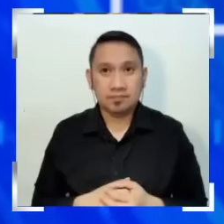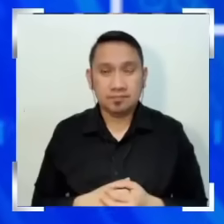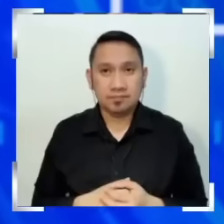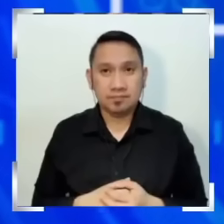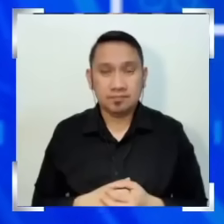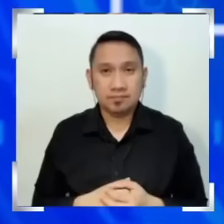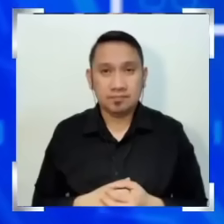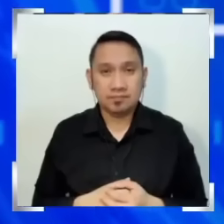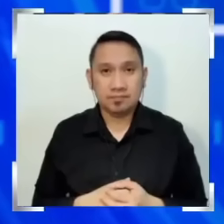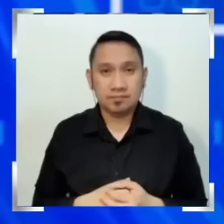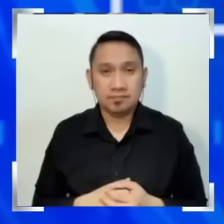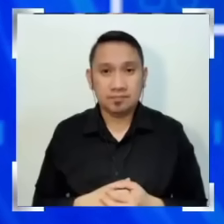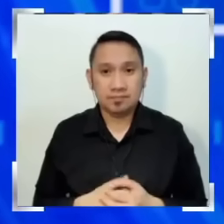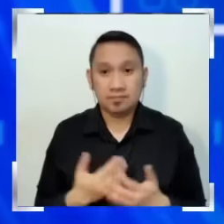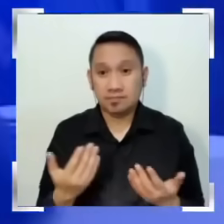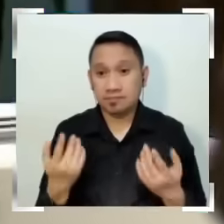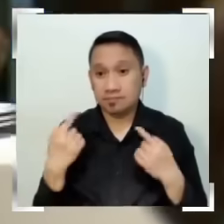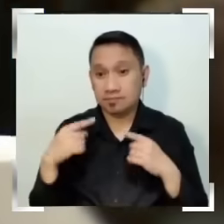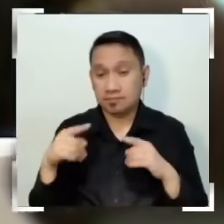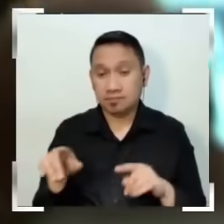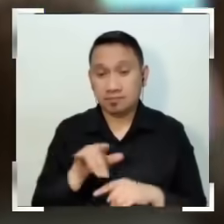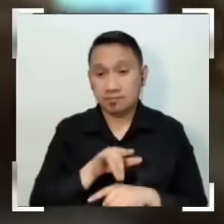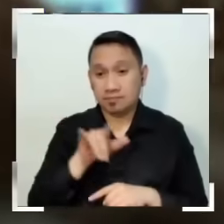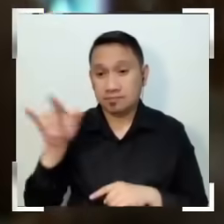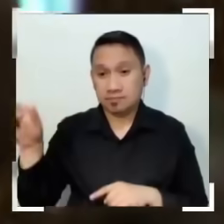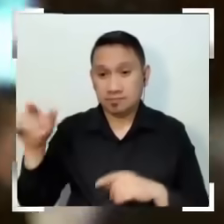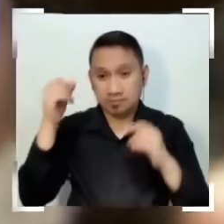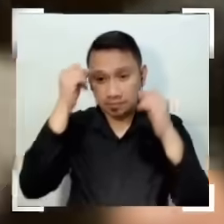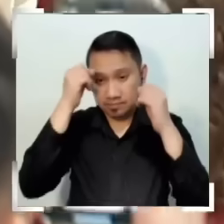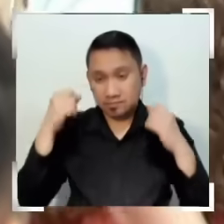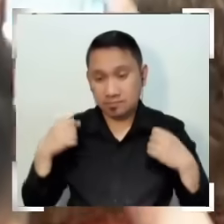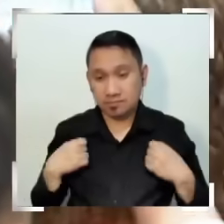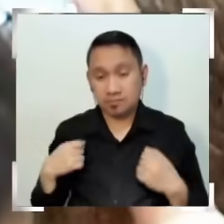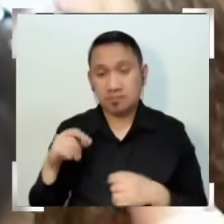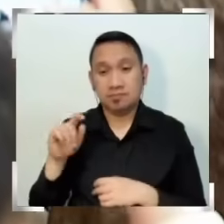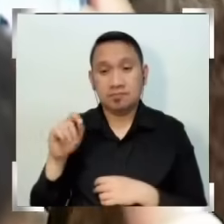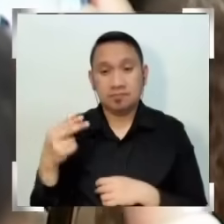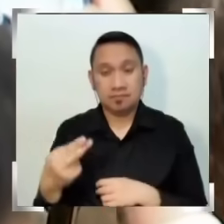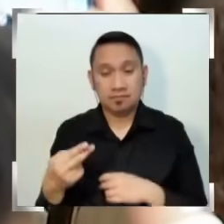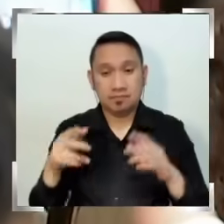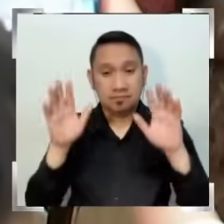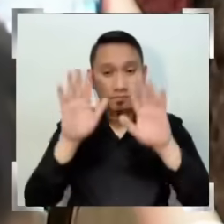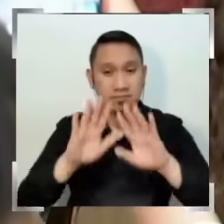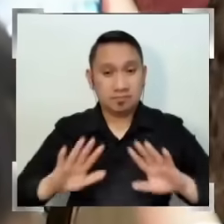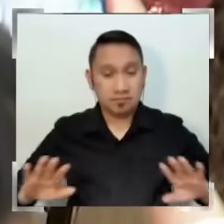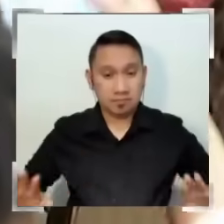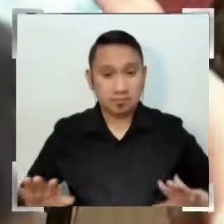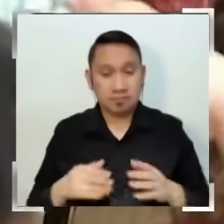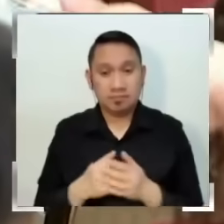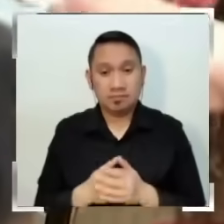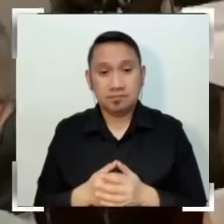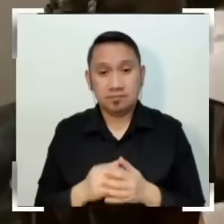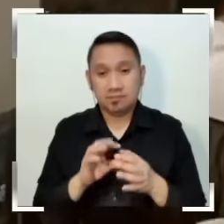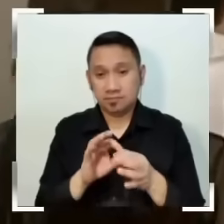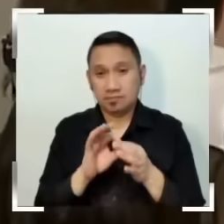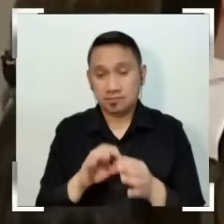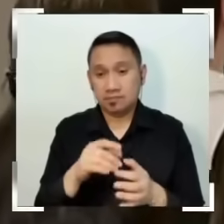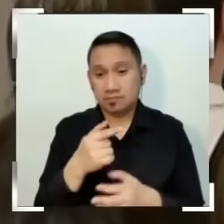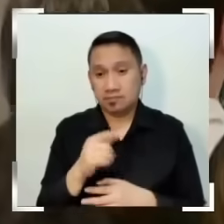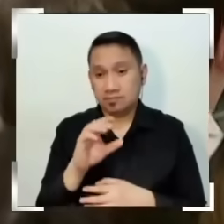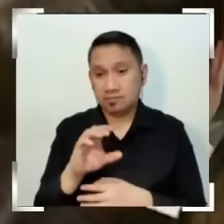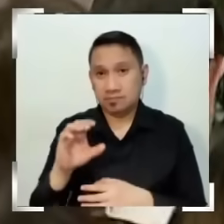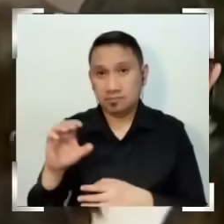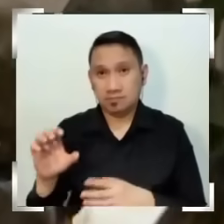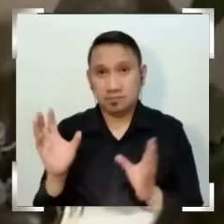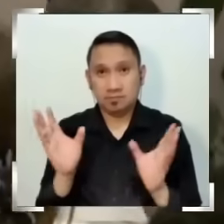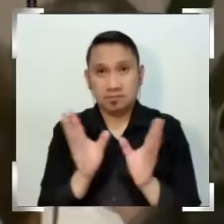Nakatakdang bumiyahe pa Saudi Arabia si Pangulong Bongbong Marcos sa Webes para dumalo sa ASEAN Gulf Cooperation Council o GCC Summit.